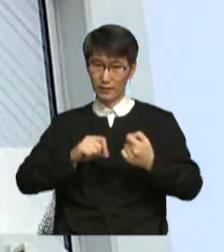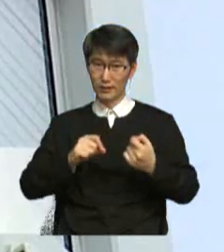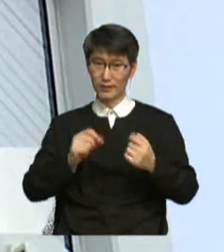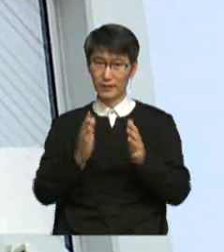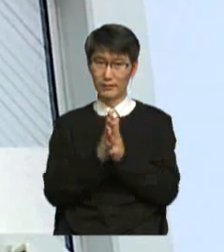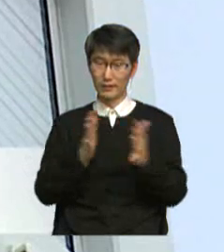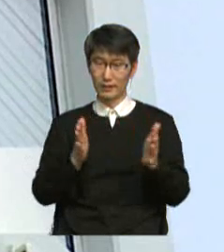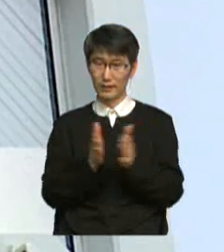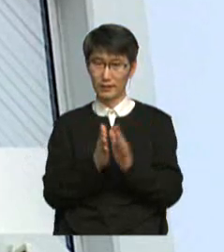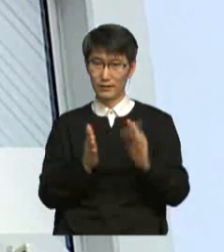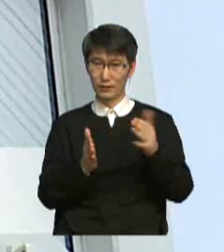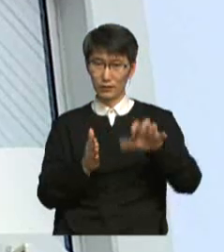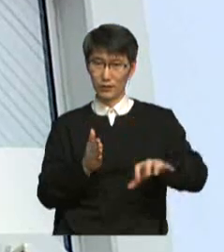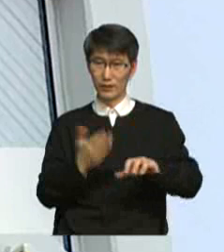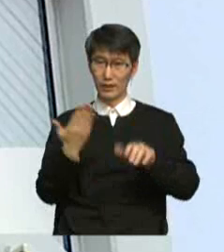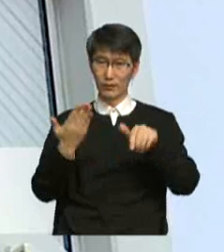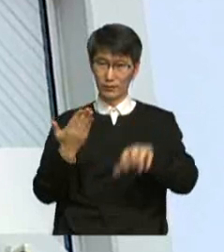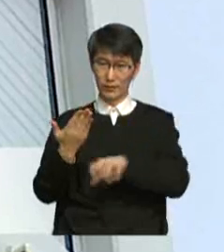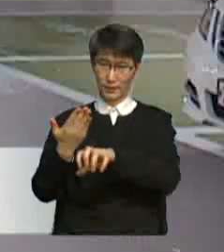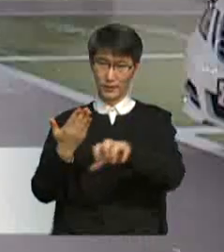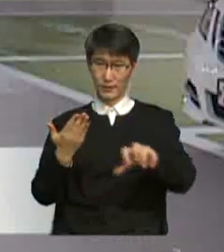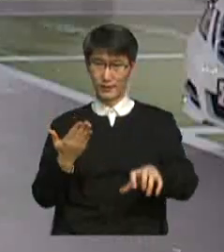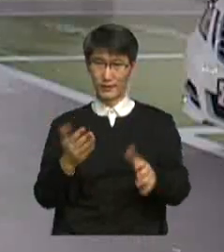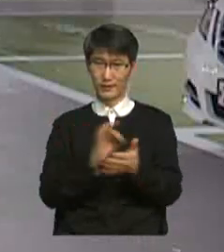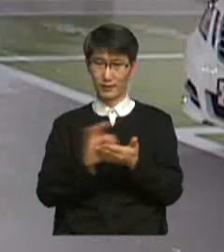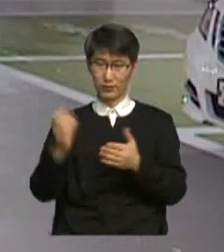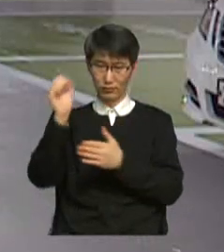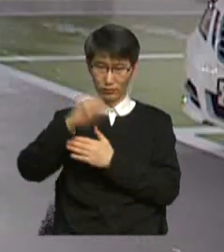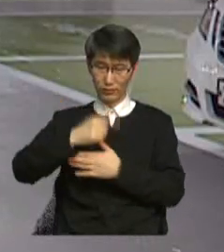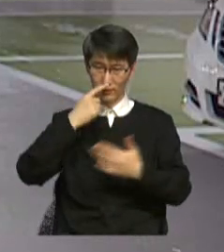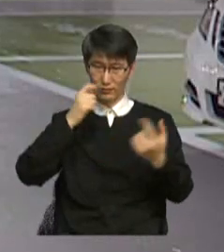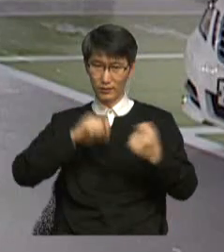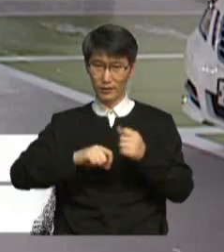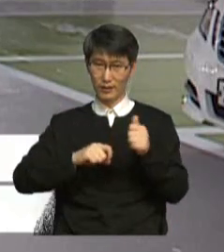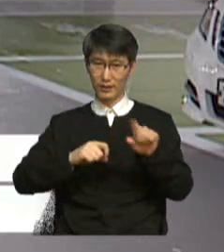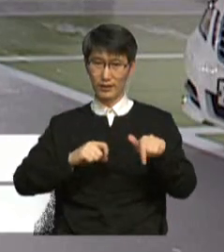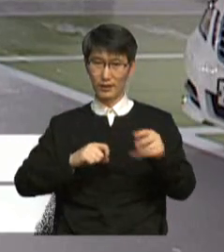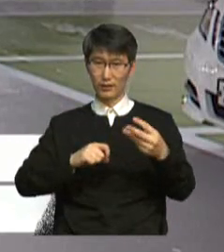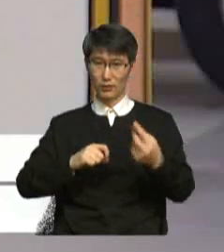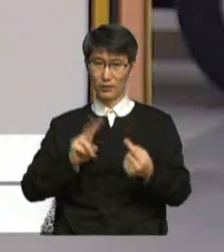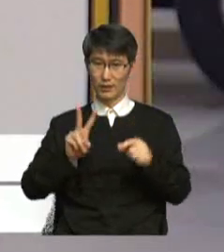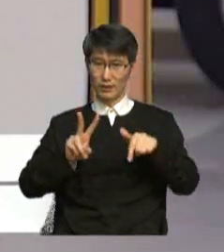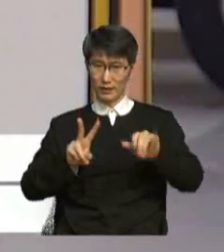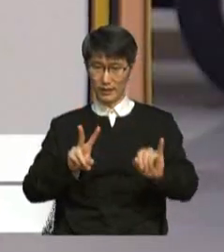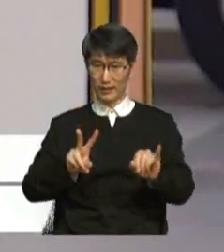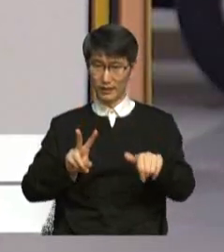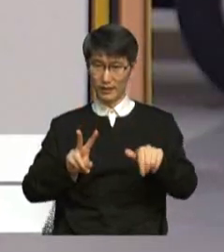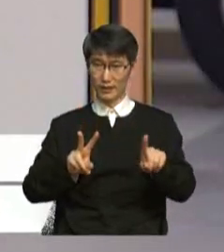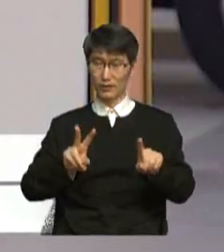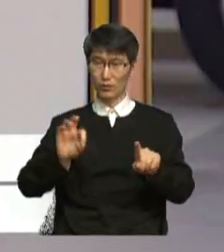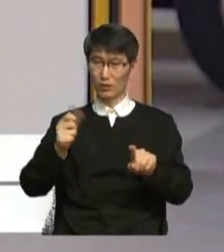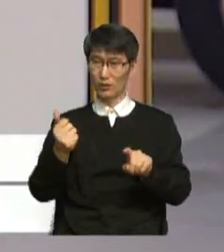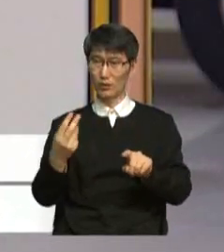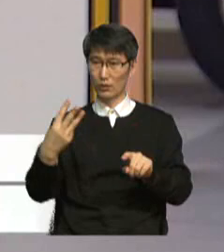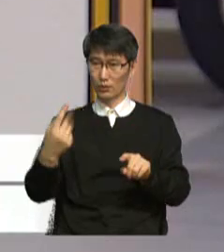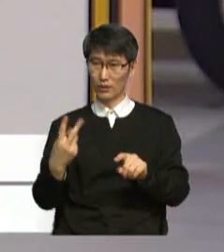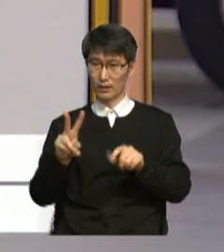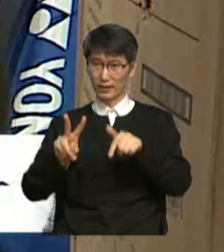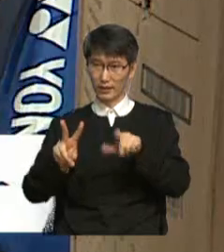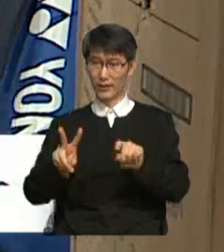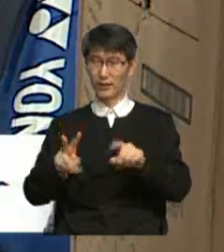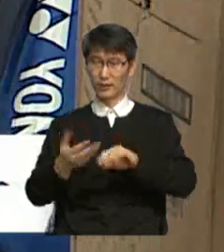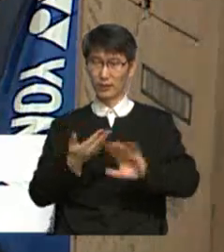사업이 진행되는 곳은 모두 9곳. 사용 승인을 앞둔 한강로 2가와 공사 중인 원효로 2가 외에는